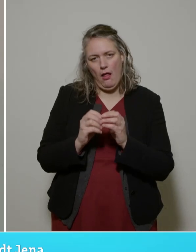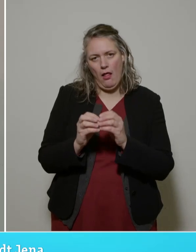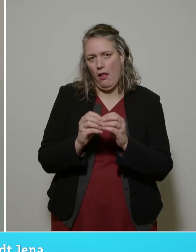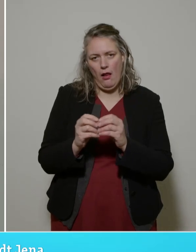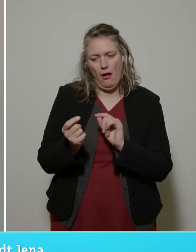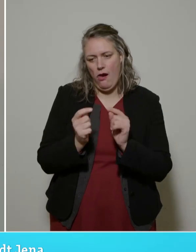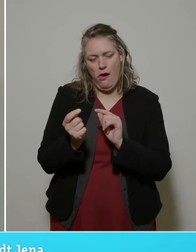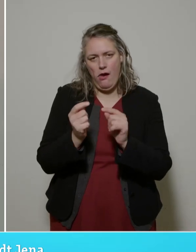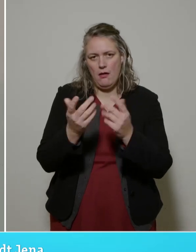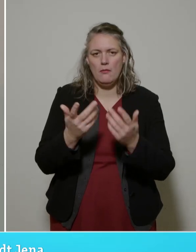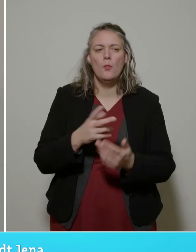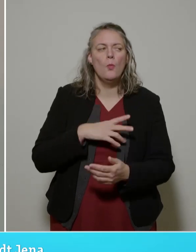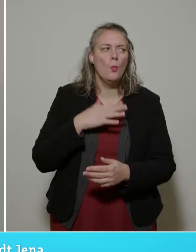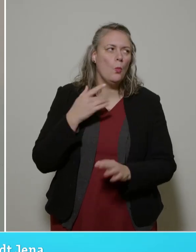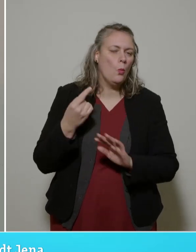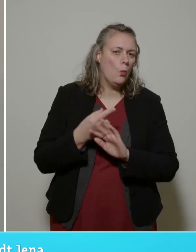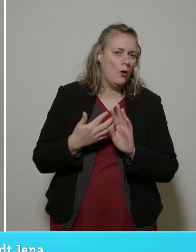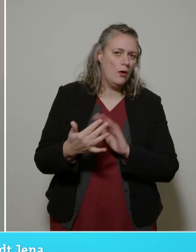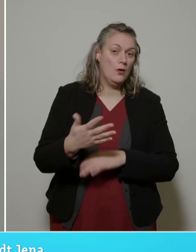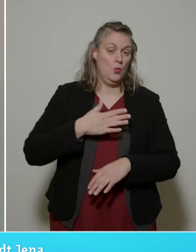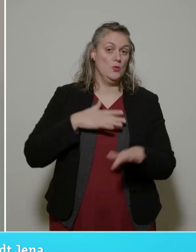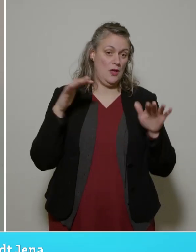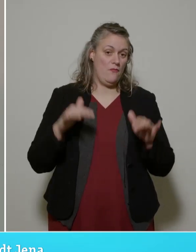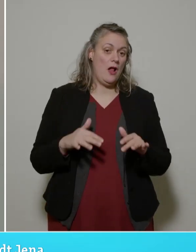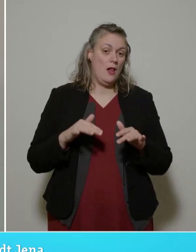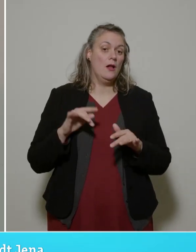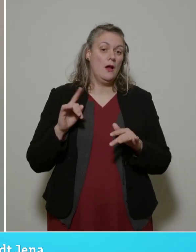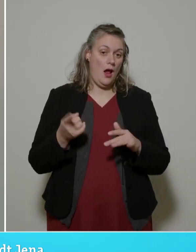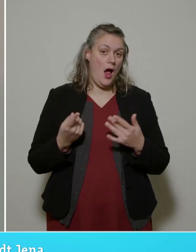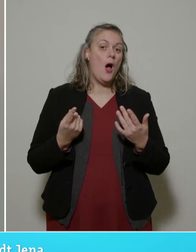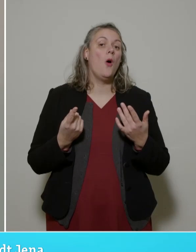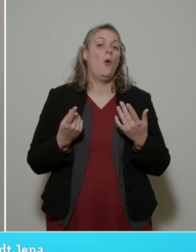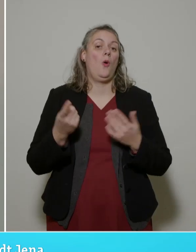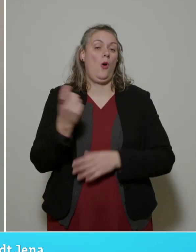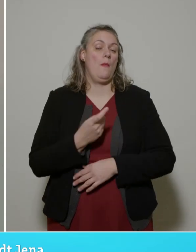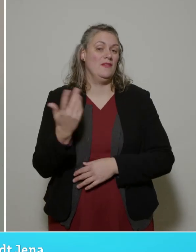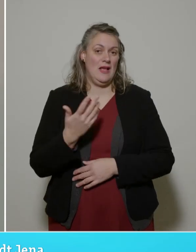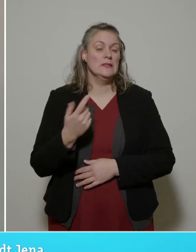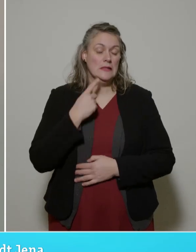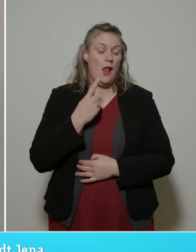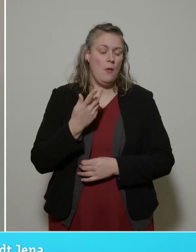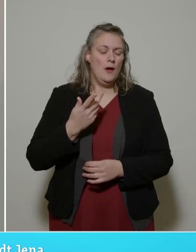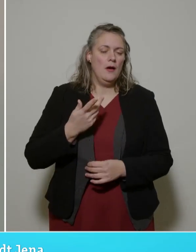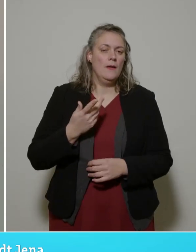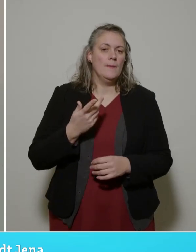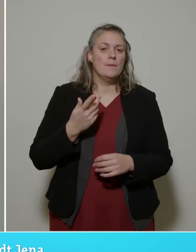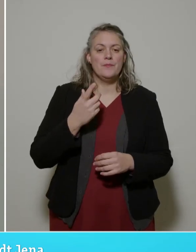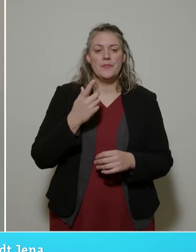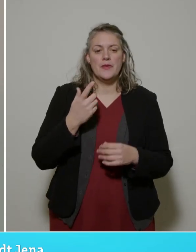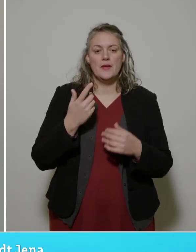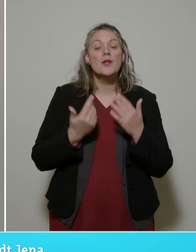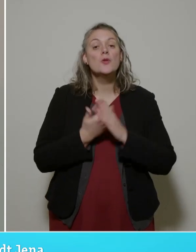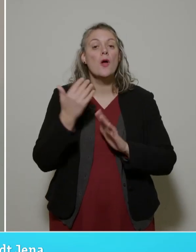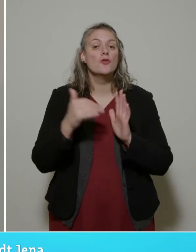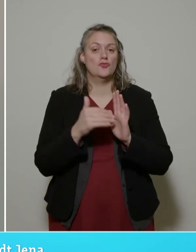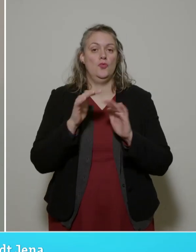arbeitsrechtliche Auseinandersetzung geht, die in unserem Falle auch dazu geführt hätte, aus meiner Sicht, dass wir die neue